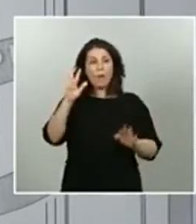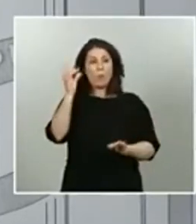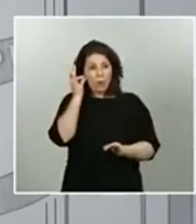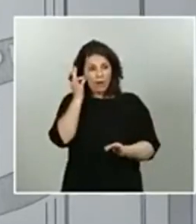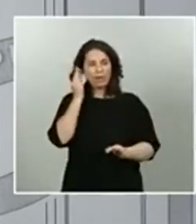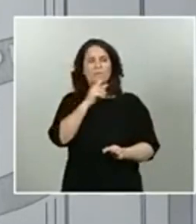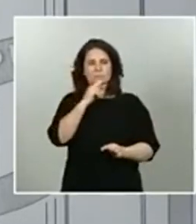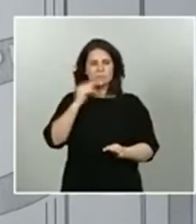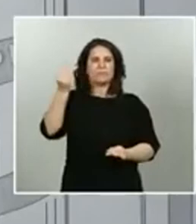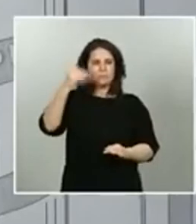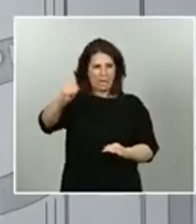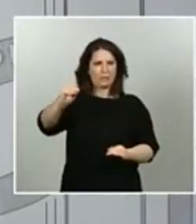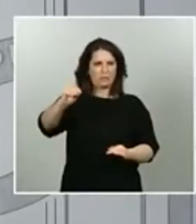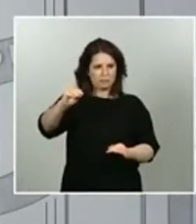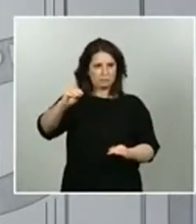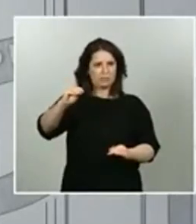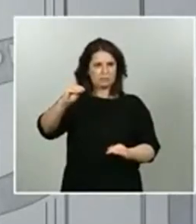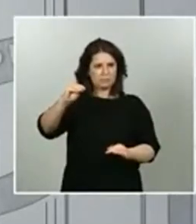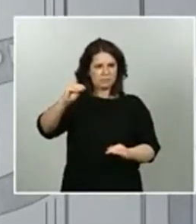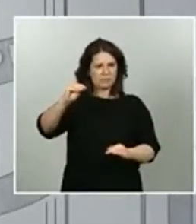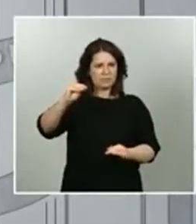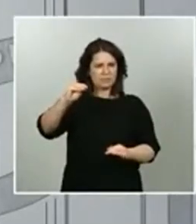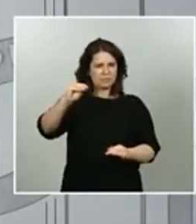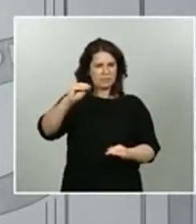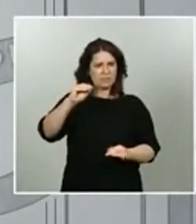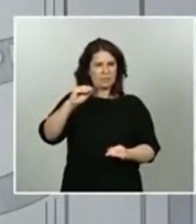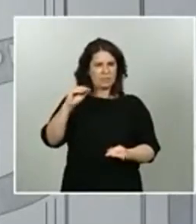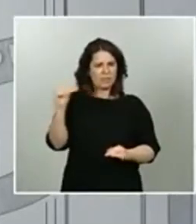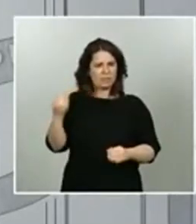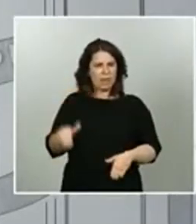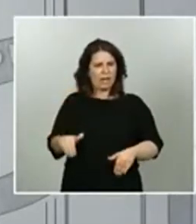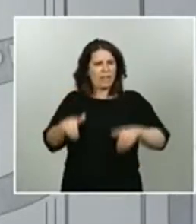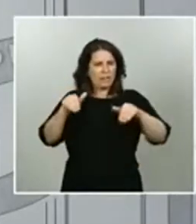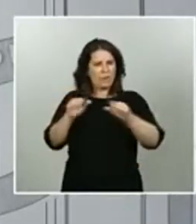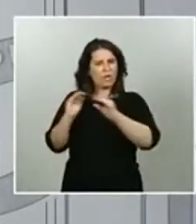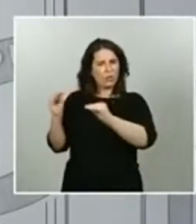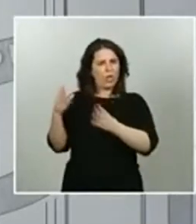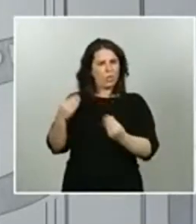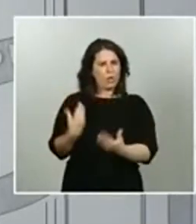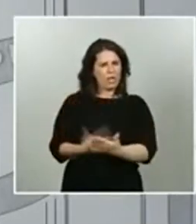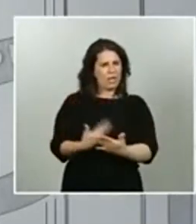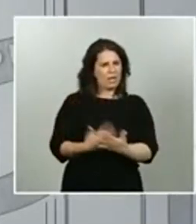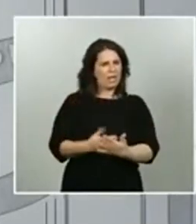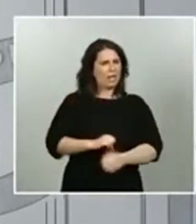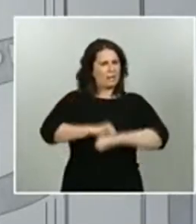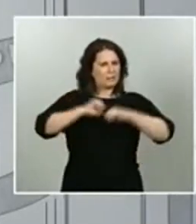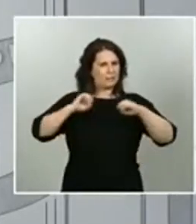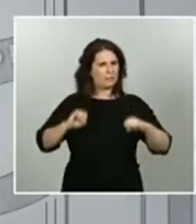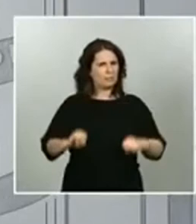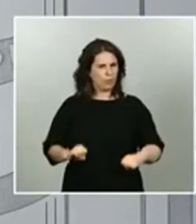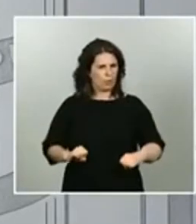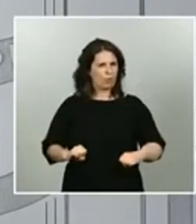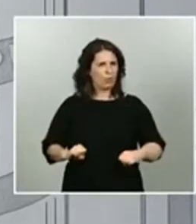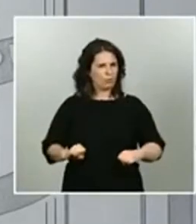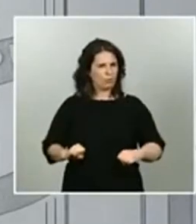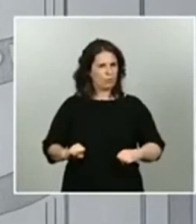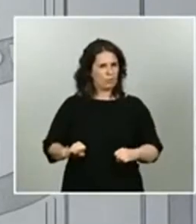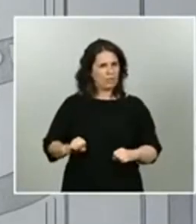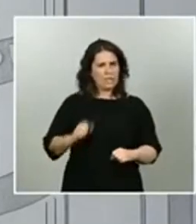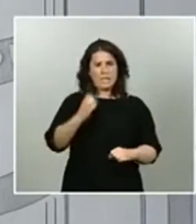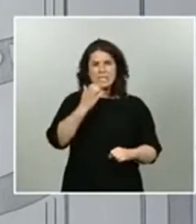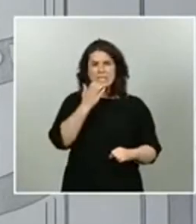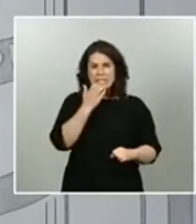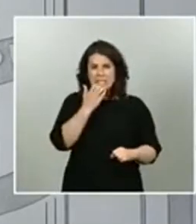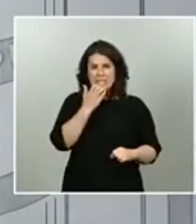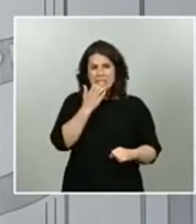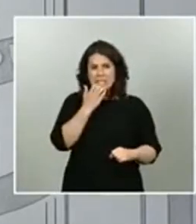sicuramente riteniamo che se questa diciamo, candidatura dovesse poi essere coronata dalla presidenza potrà far